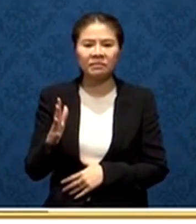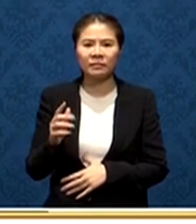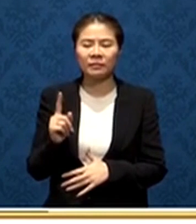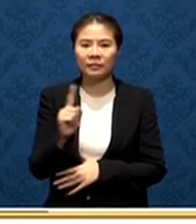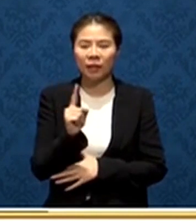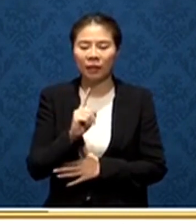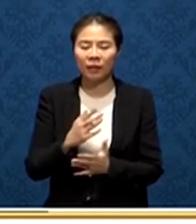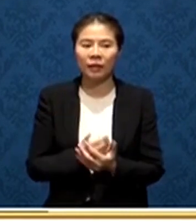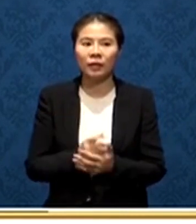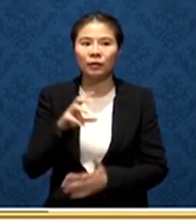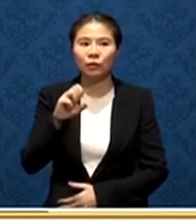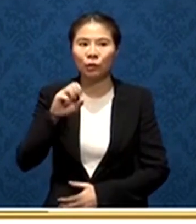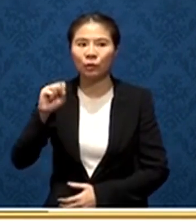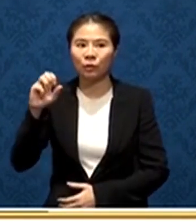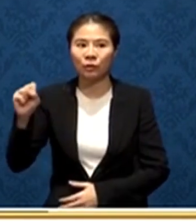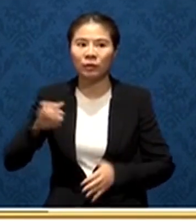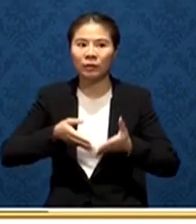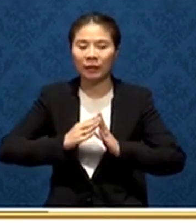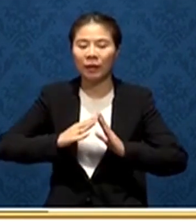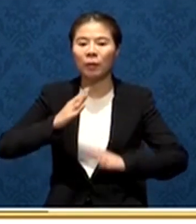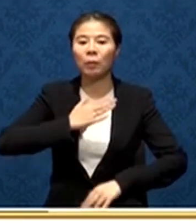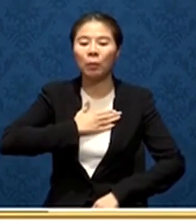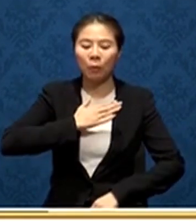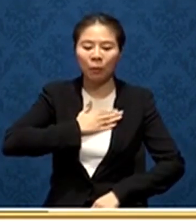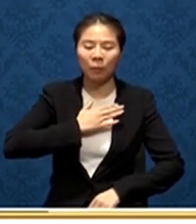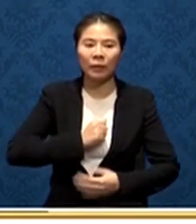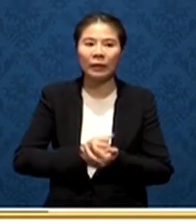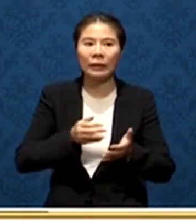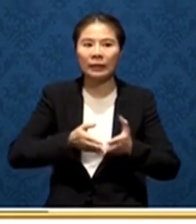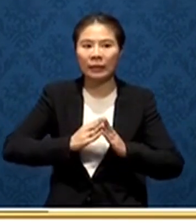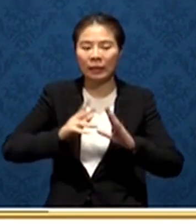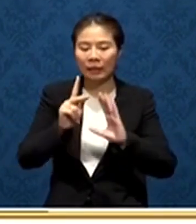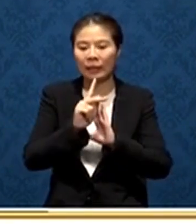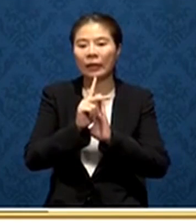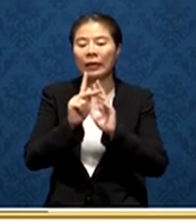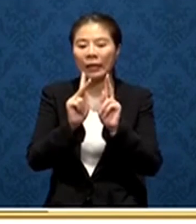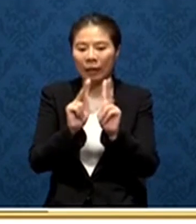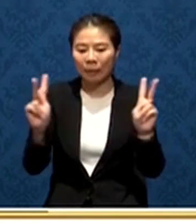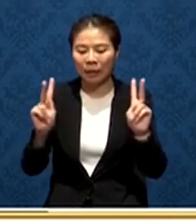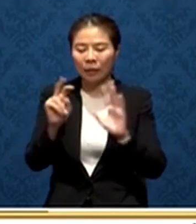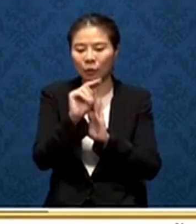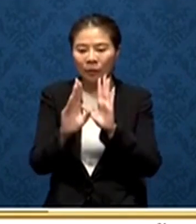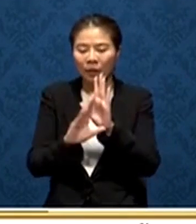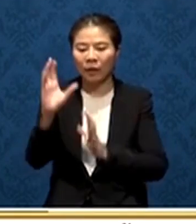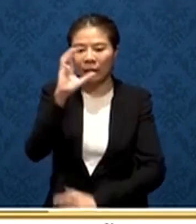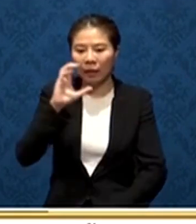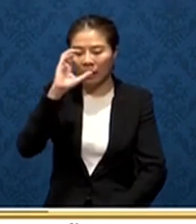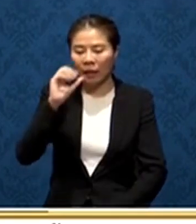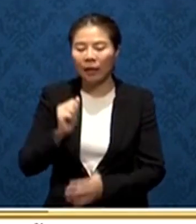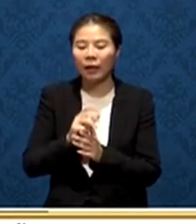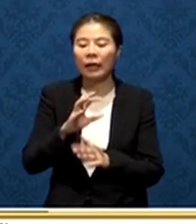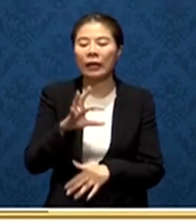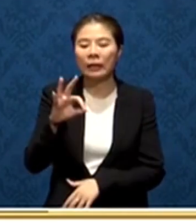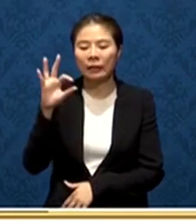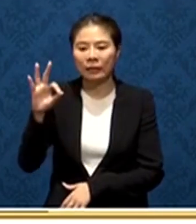ว่าไปตั้งผมตั้งกรรมการนโยบายสรรหากรรมการนโยบายและ